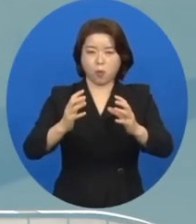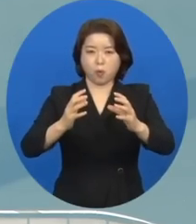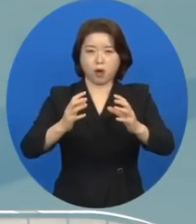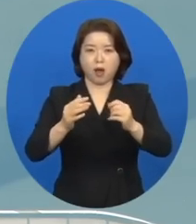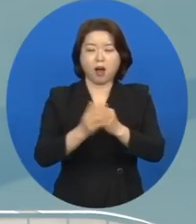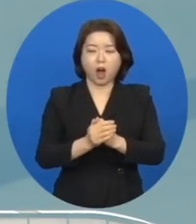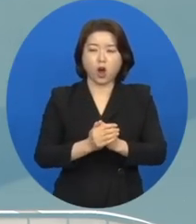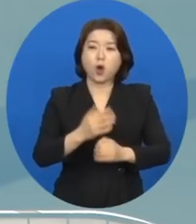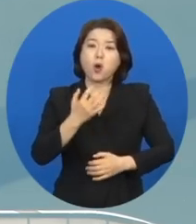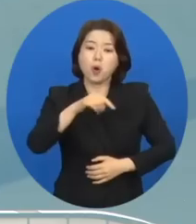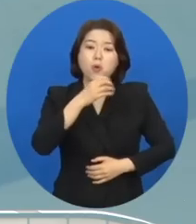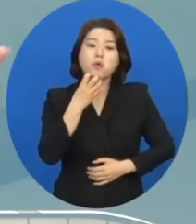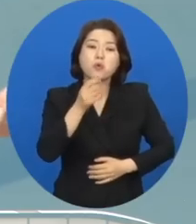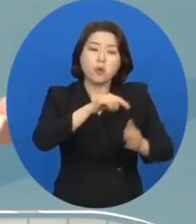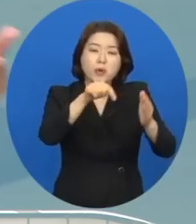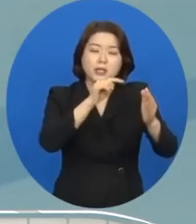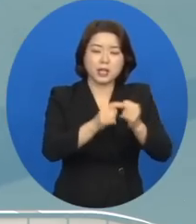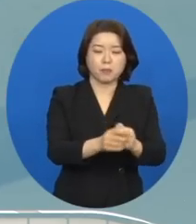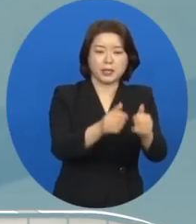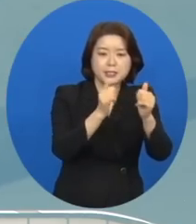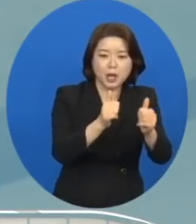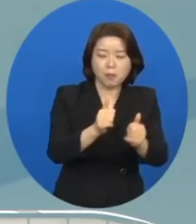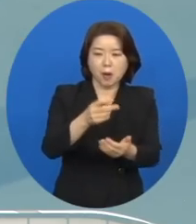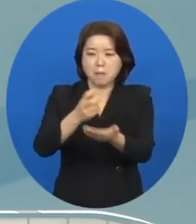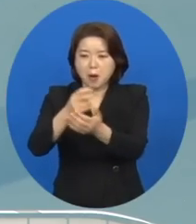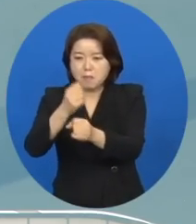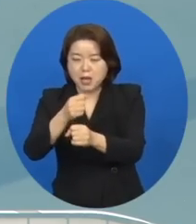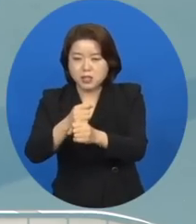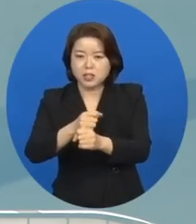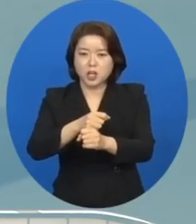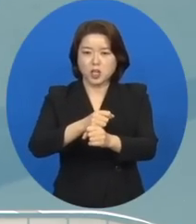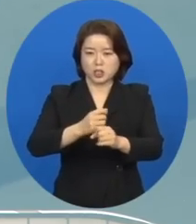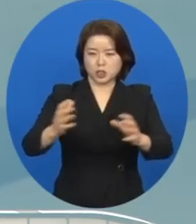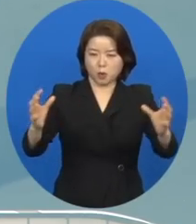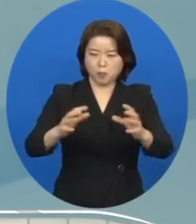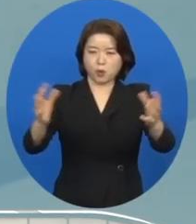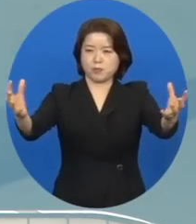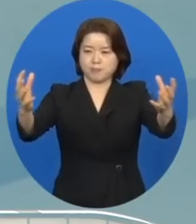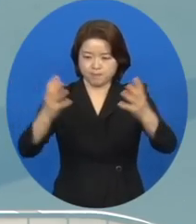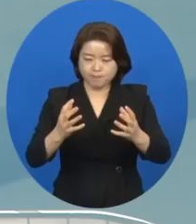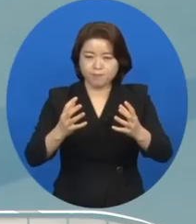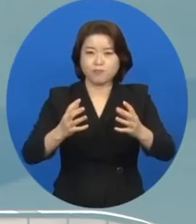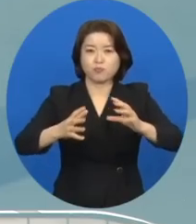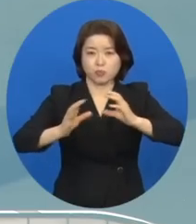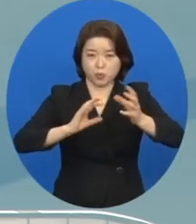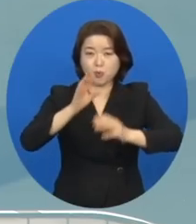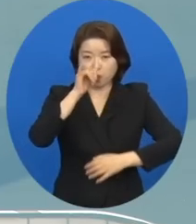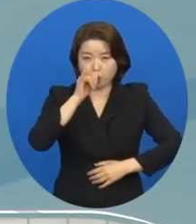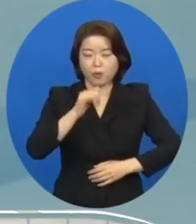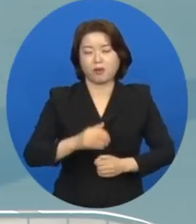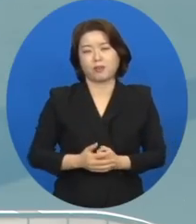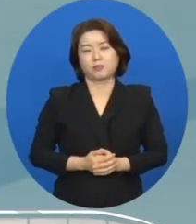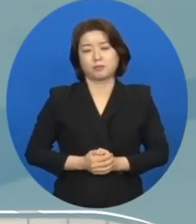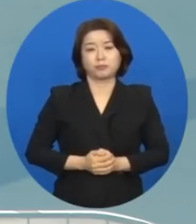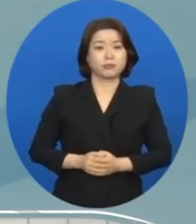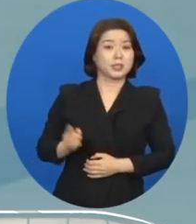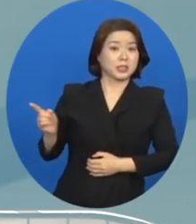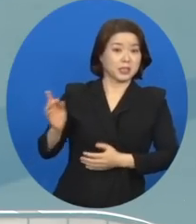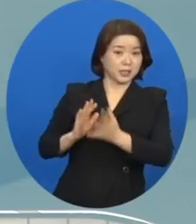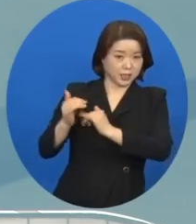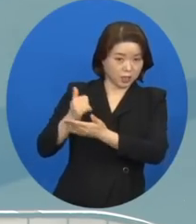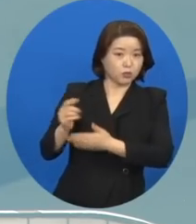사법, 행정, 기구에 거기가 이제 소집이 되죠. 그리고 이들이 묻습니다. 47절 후반부에 이 사람이,